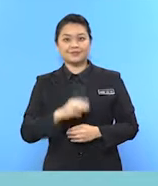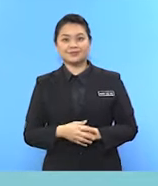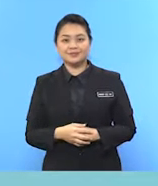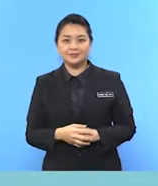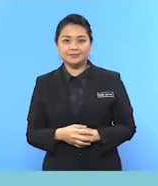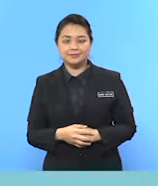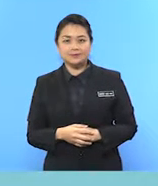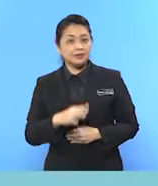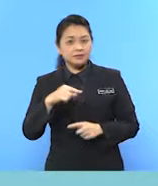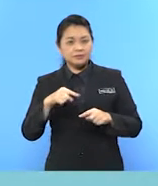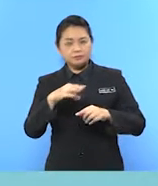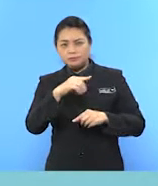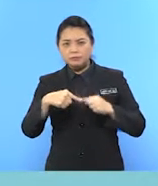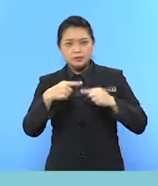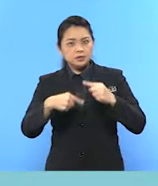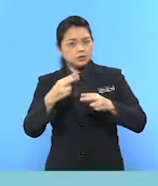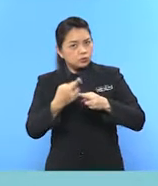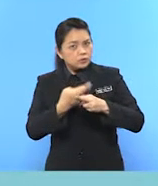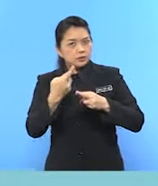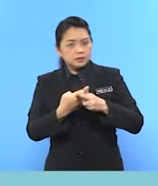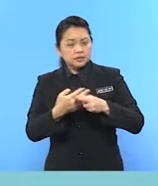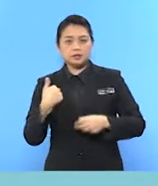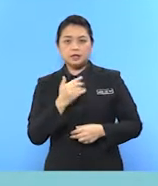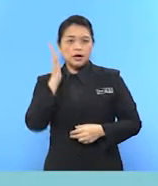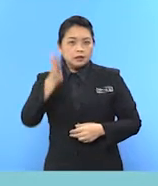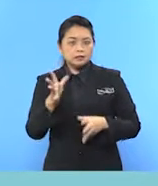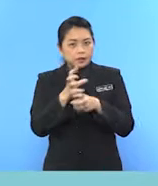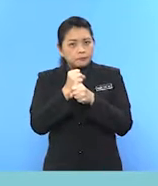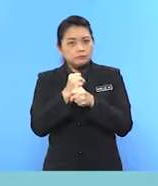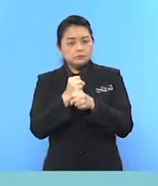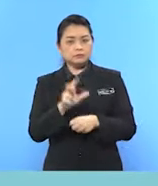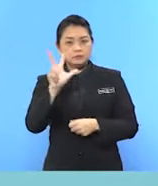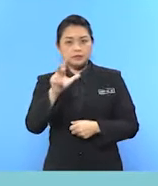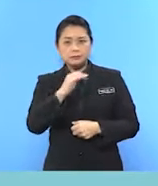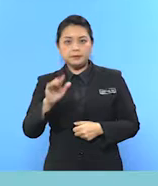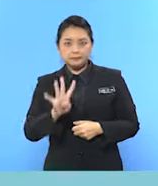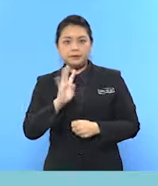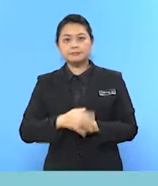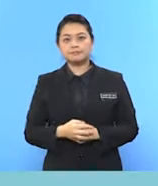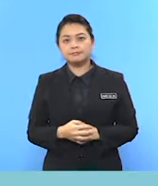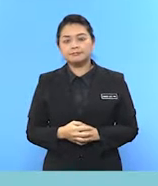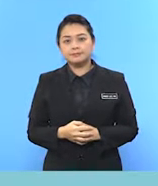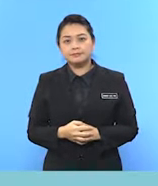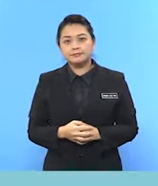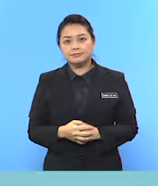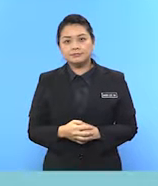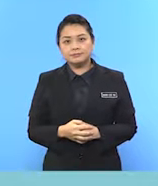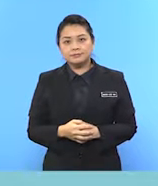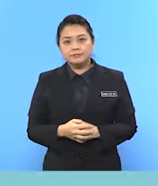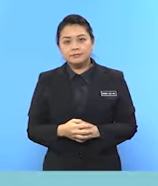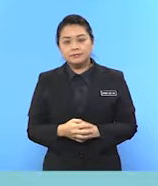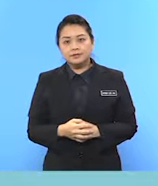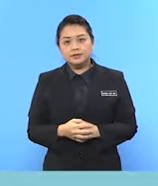12/16. Dan apabila kita permudahkan, kita akan mendapat 3/4.